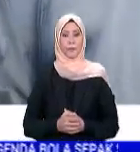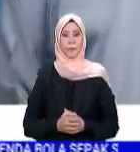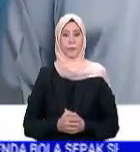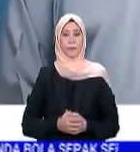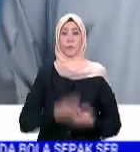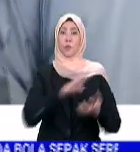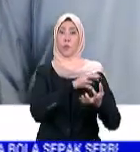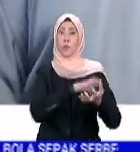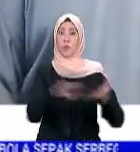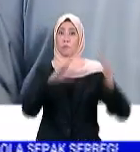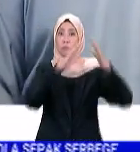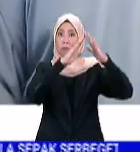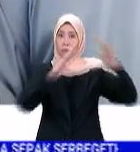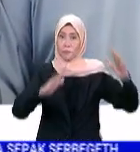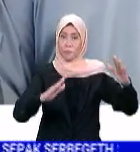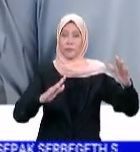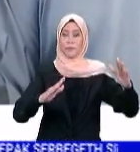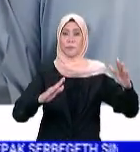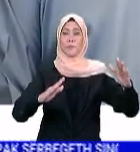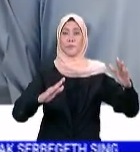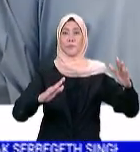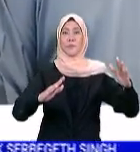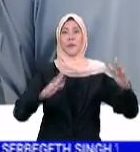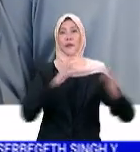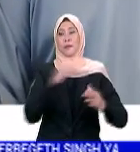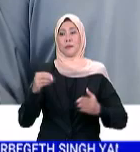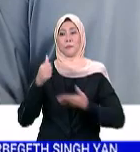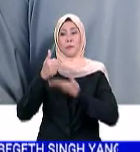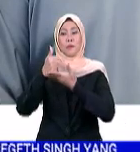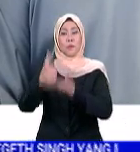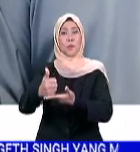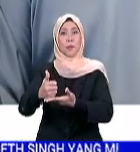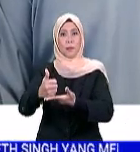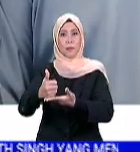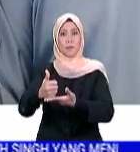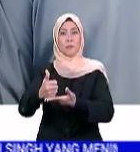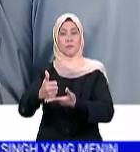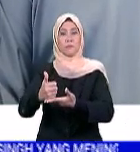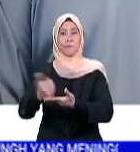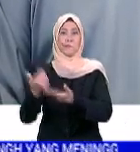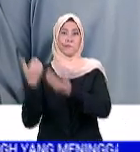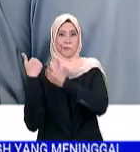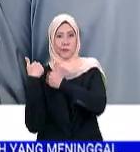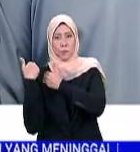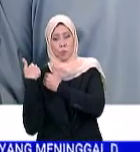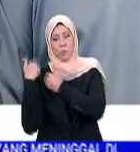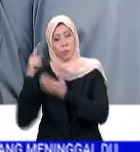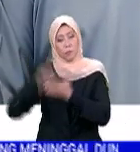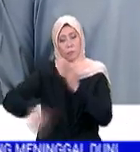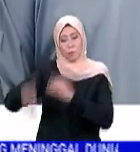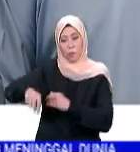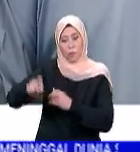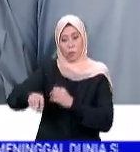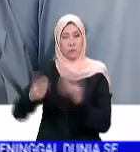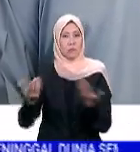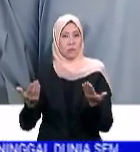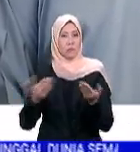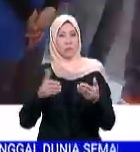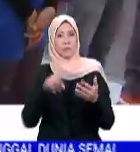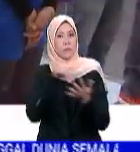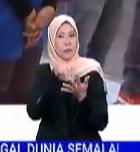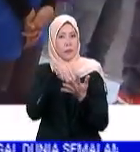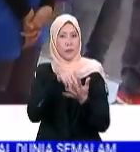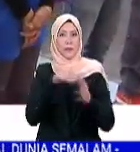kerosakan harta benda dan juga bantuan-bantuan seperti menanggung segala keperluan-keperluan pembelajaran anak-anak di